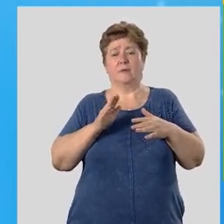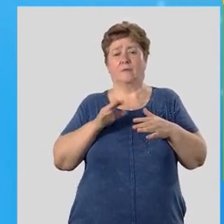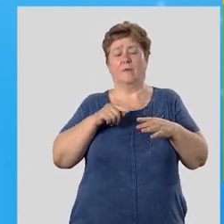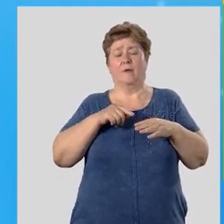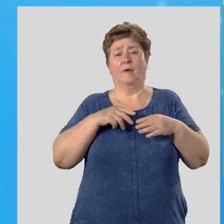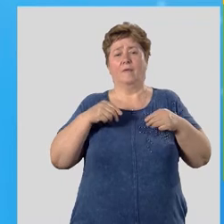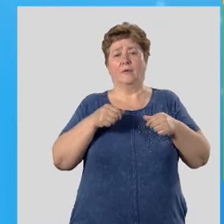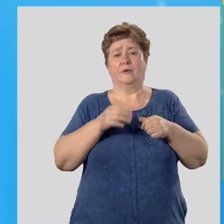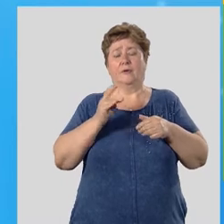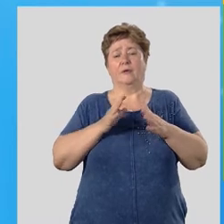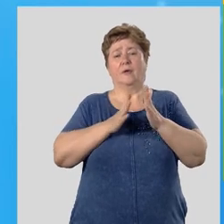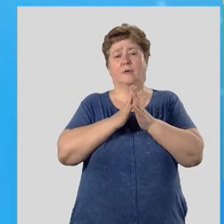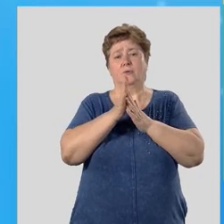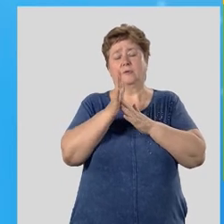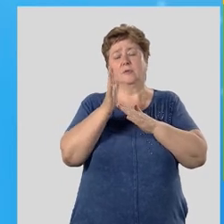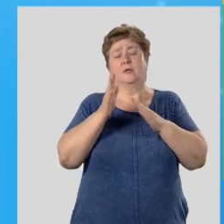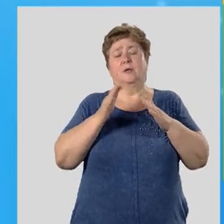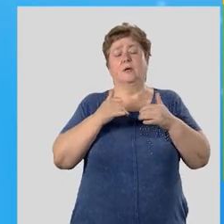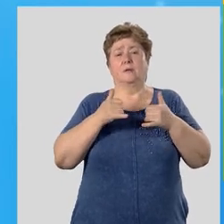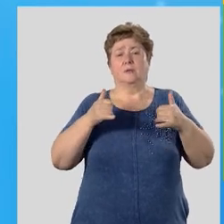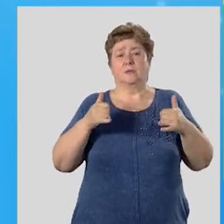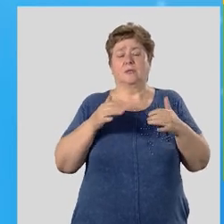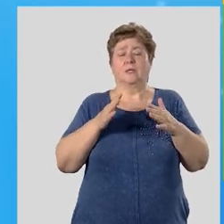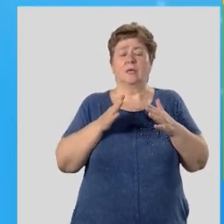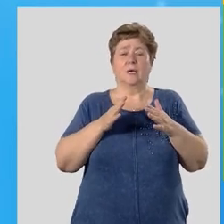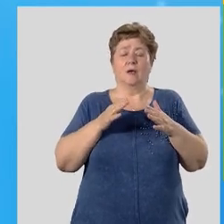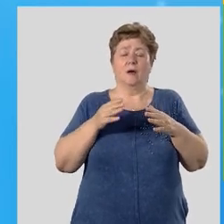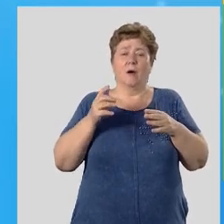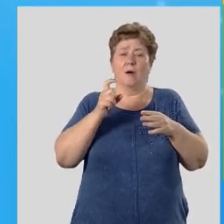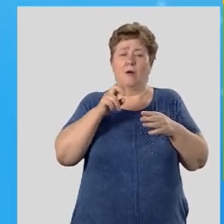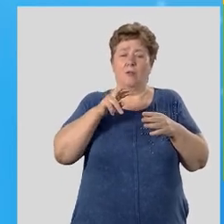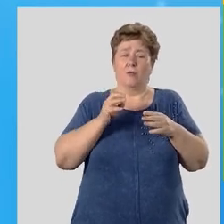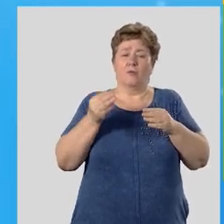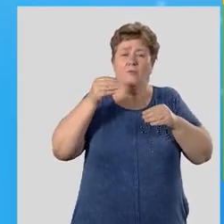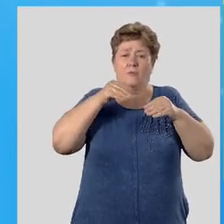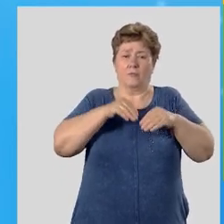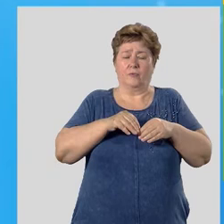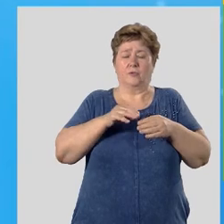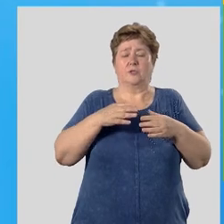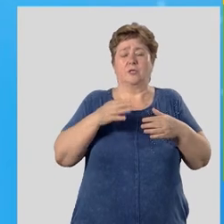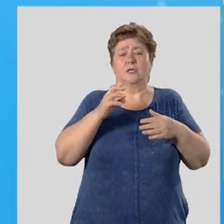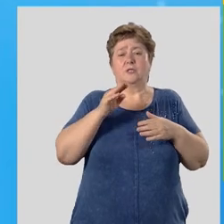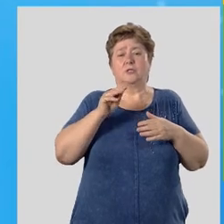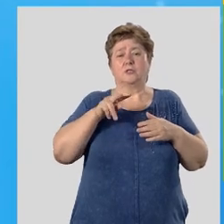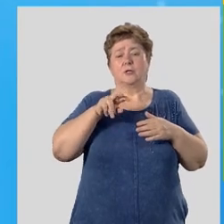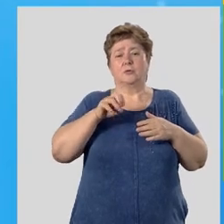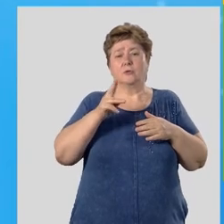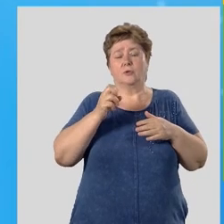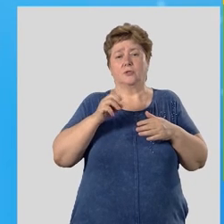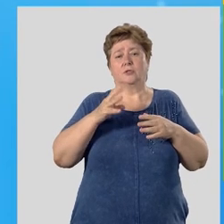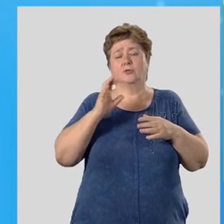на рост растений. Хлор входит в состав желудочного